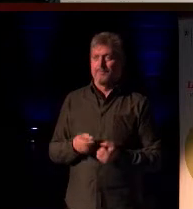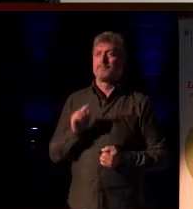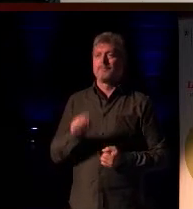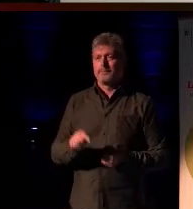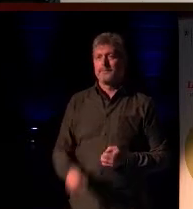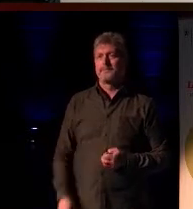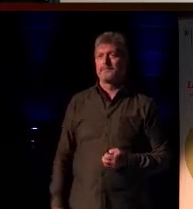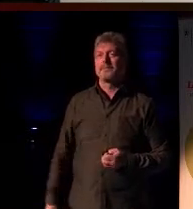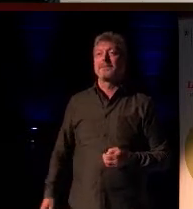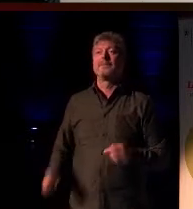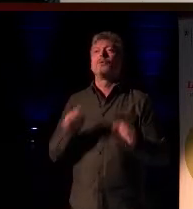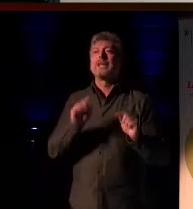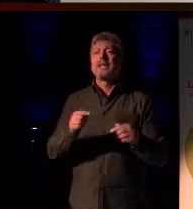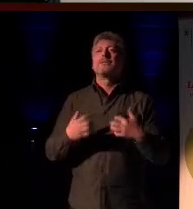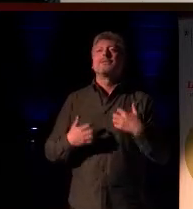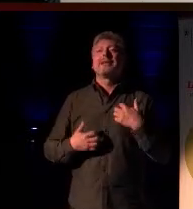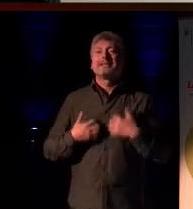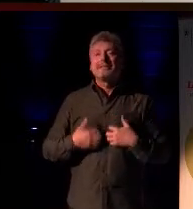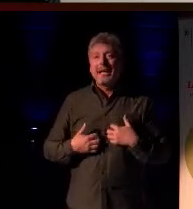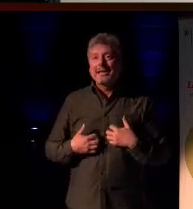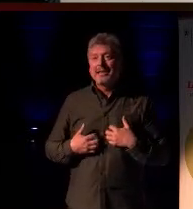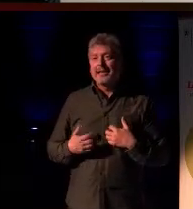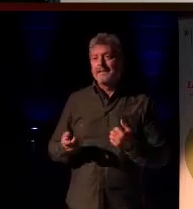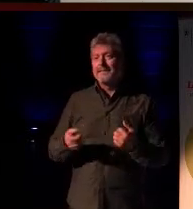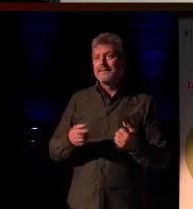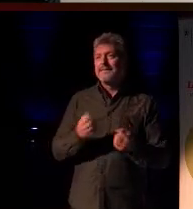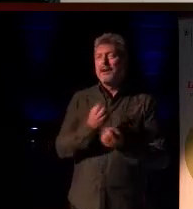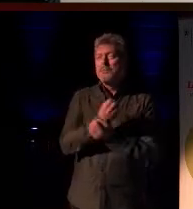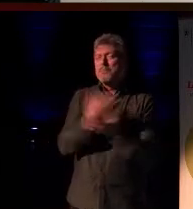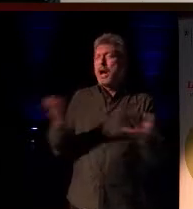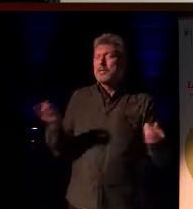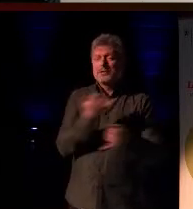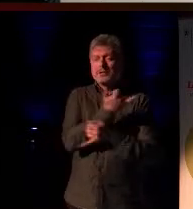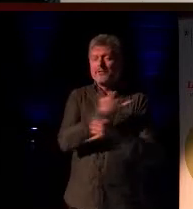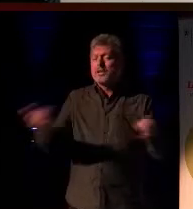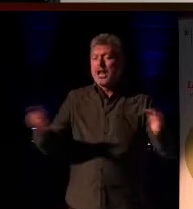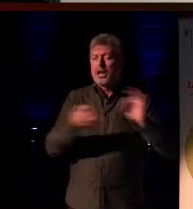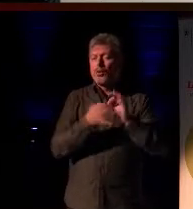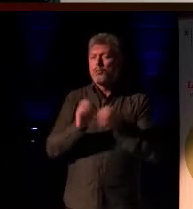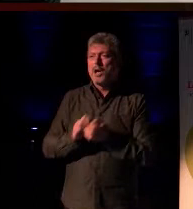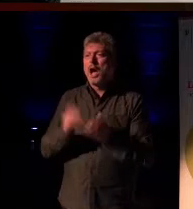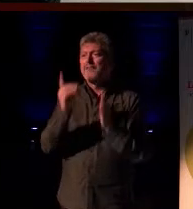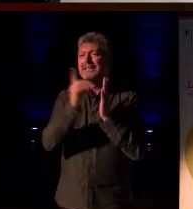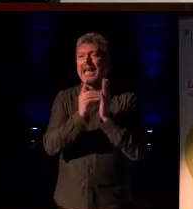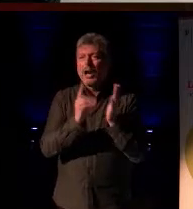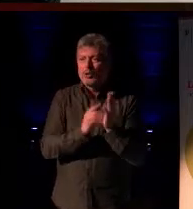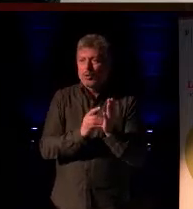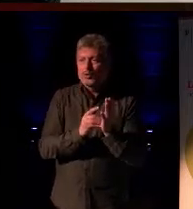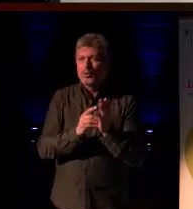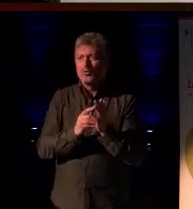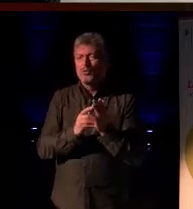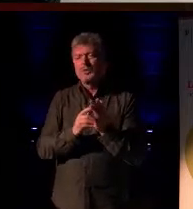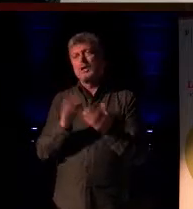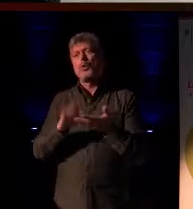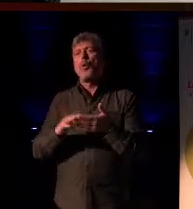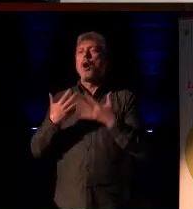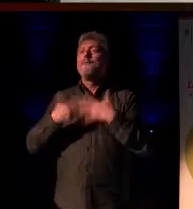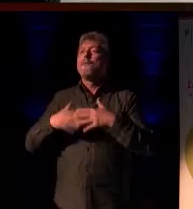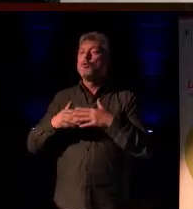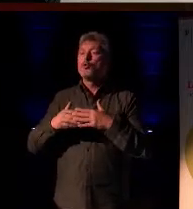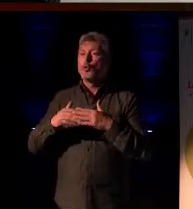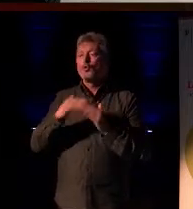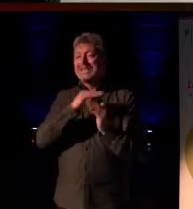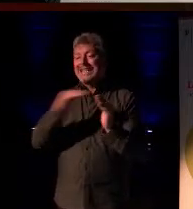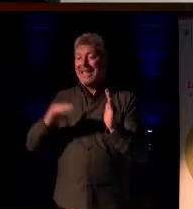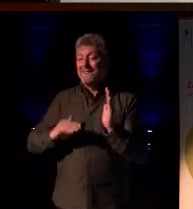Det som spennende, det at vi har et utall kombinasjoner av diagnoser og funksjonsnivå. Og i